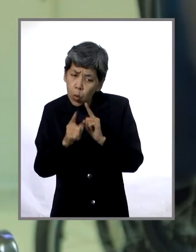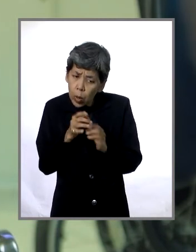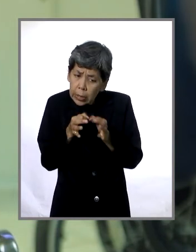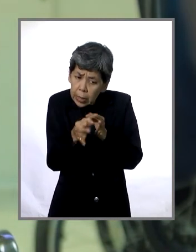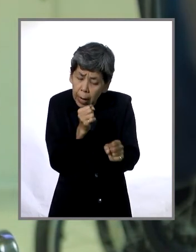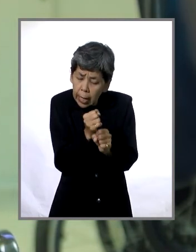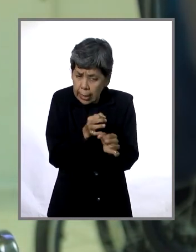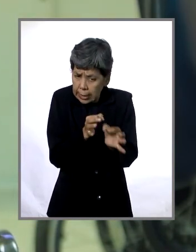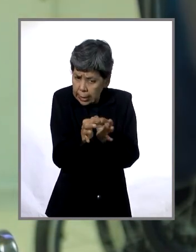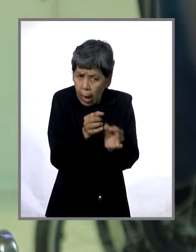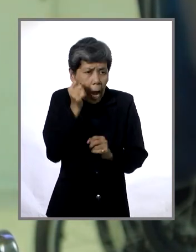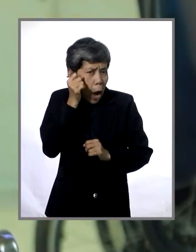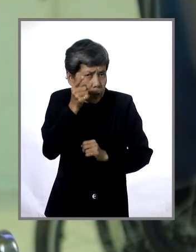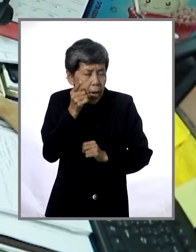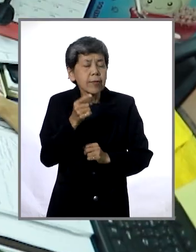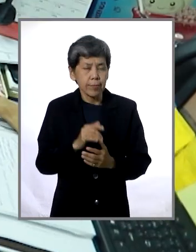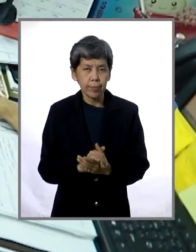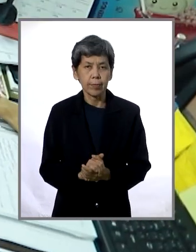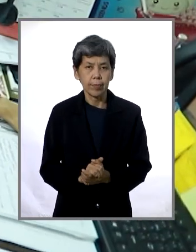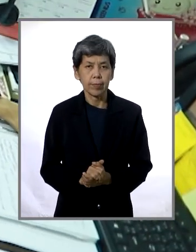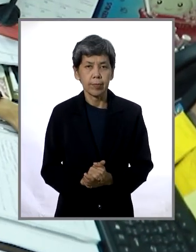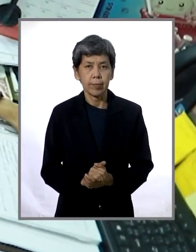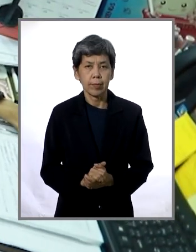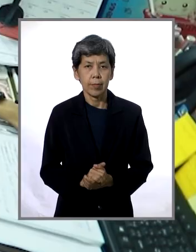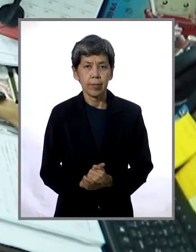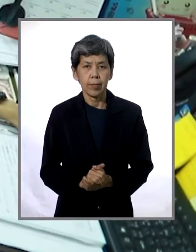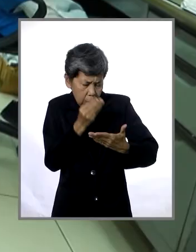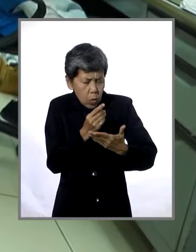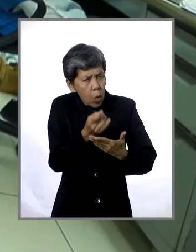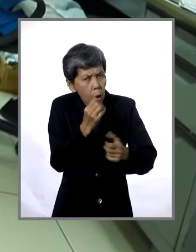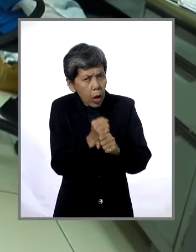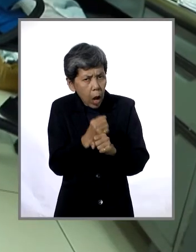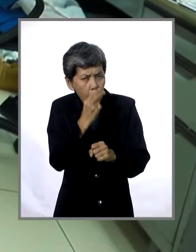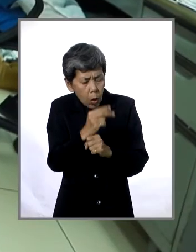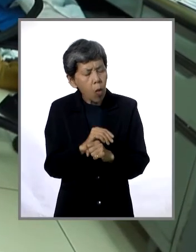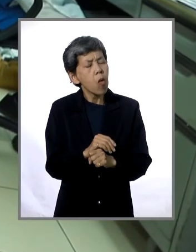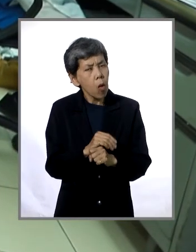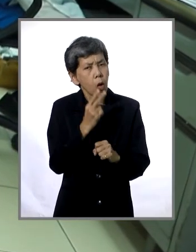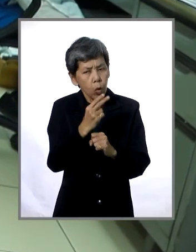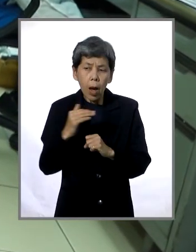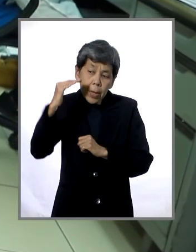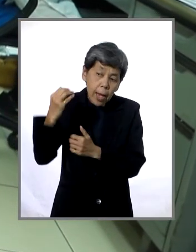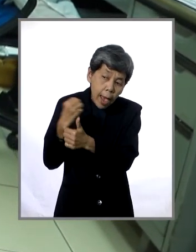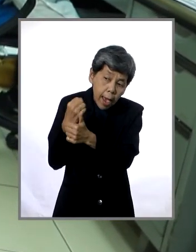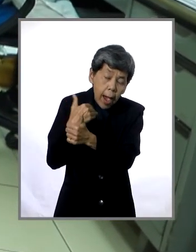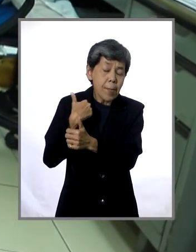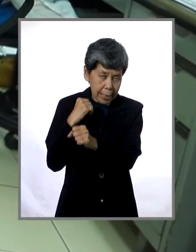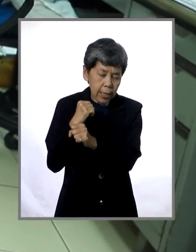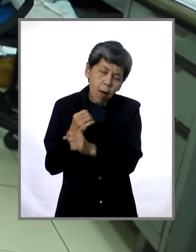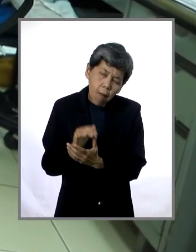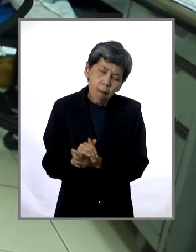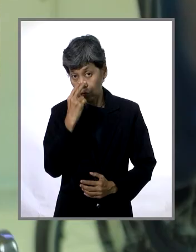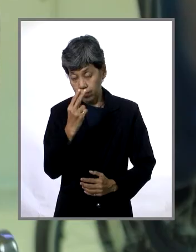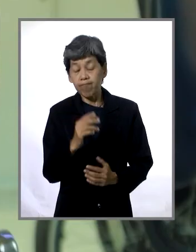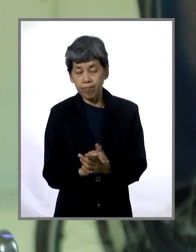และถือเป็นการสร้างความเข้าใจที่นำสู่สังคมได้อย่างแท้จริงสารคดีชุดเราสามารถเผยแพร่ผ่าน